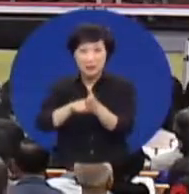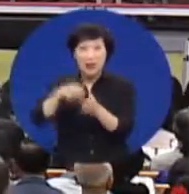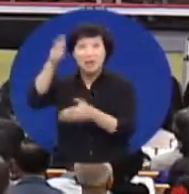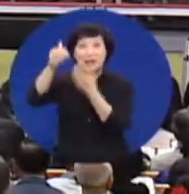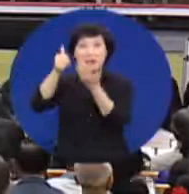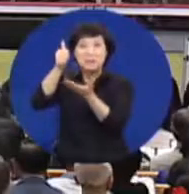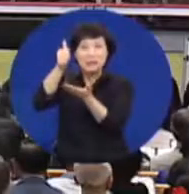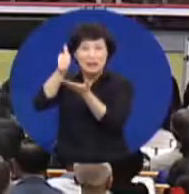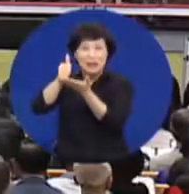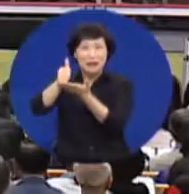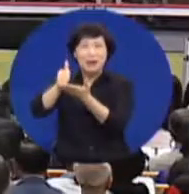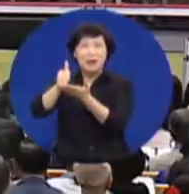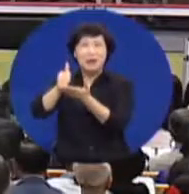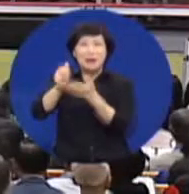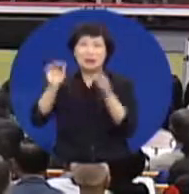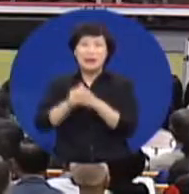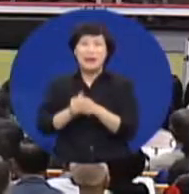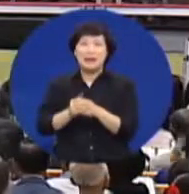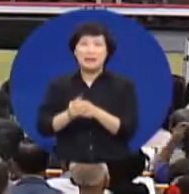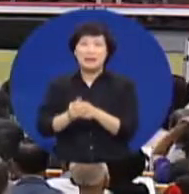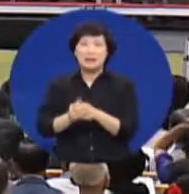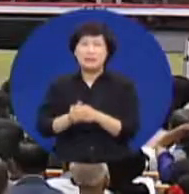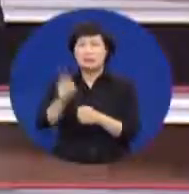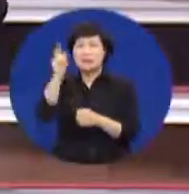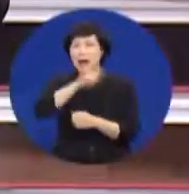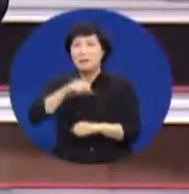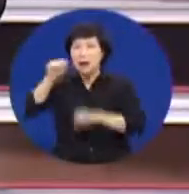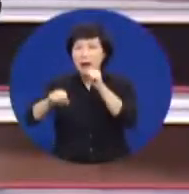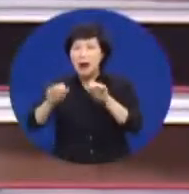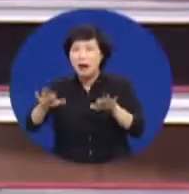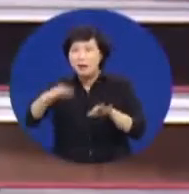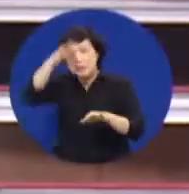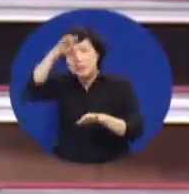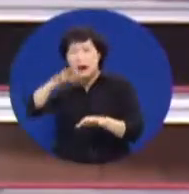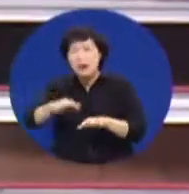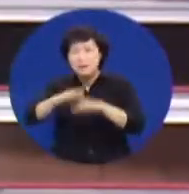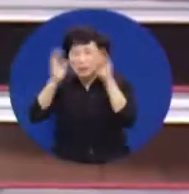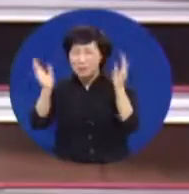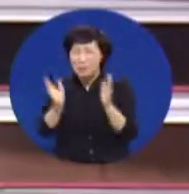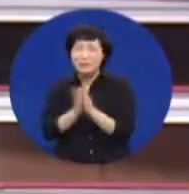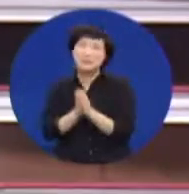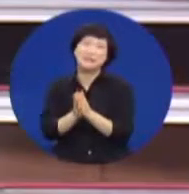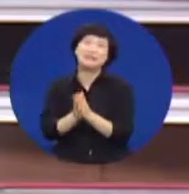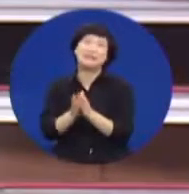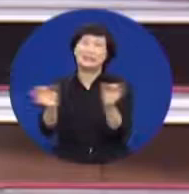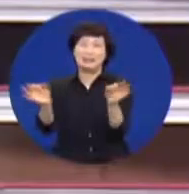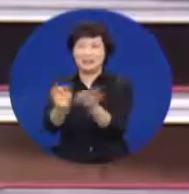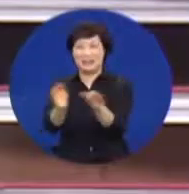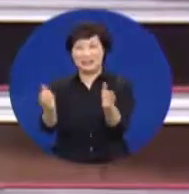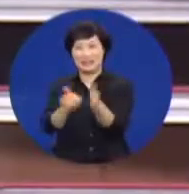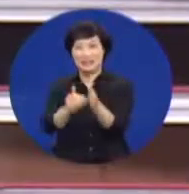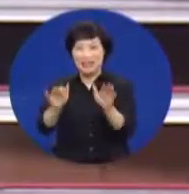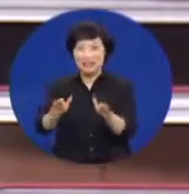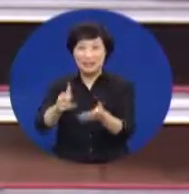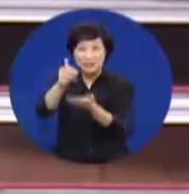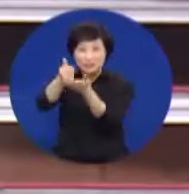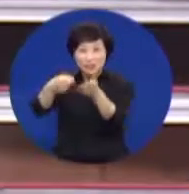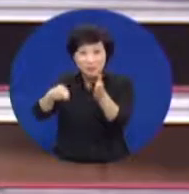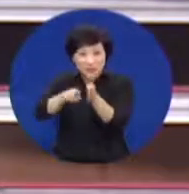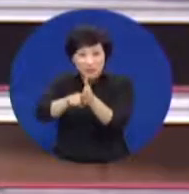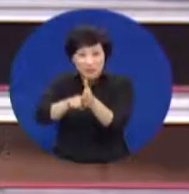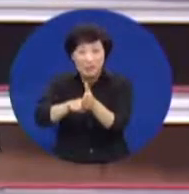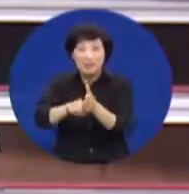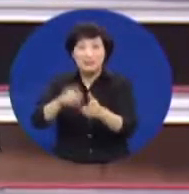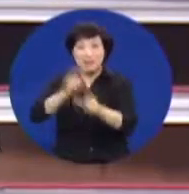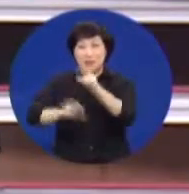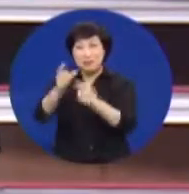하나님께 못되게 한 것도 미안한 것까지 사라지고 주를 위해 정말로